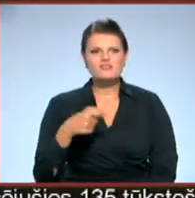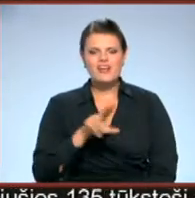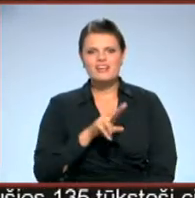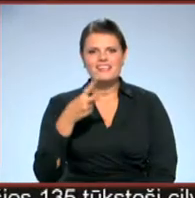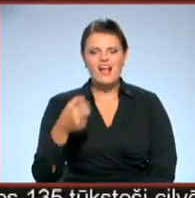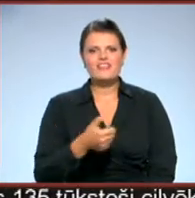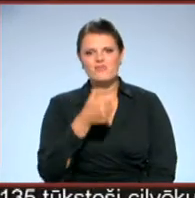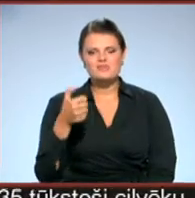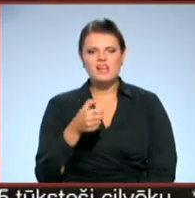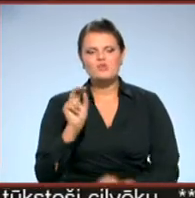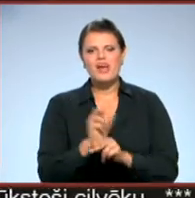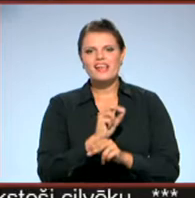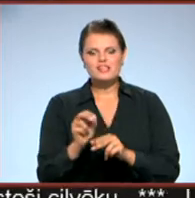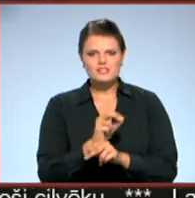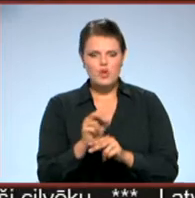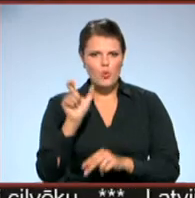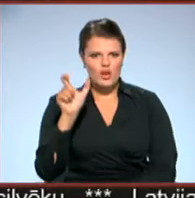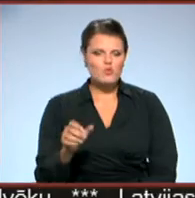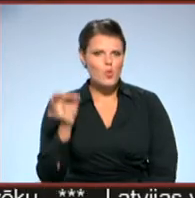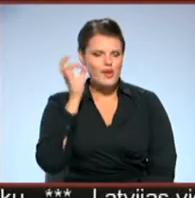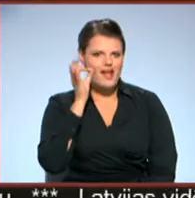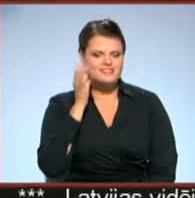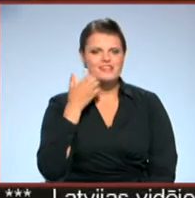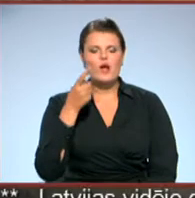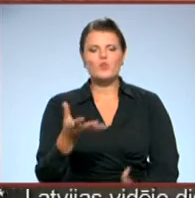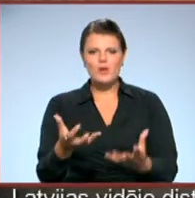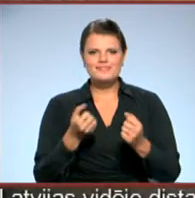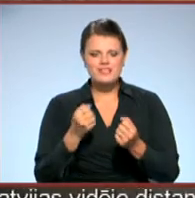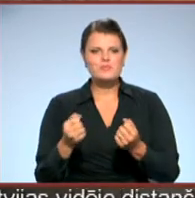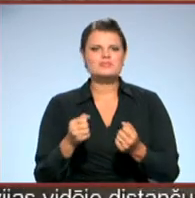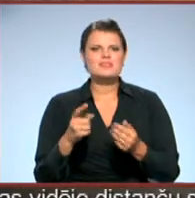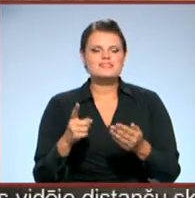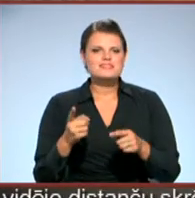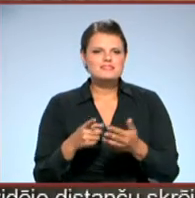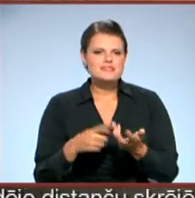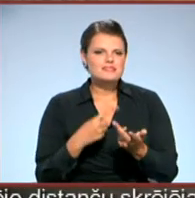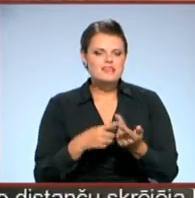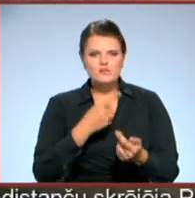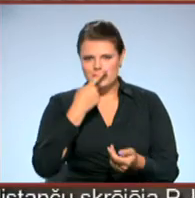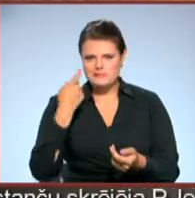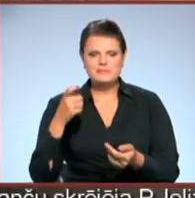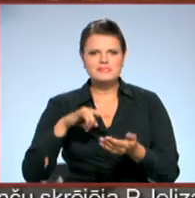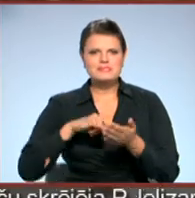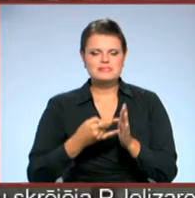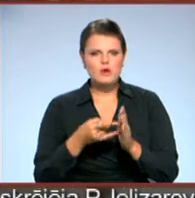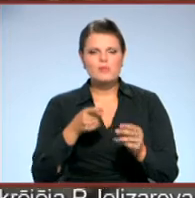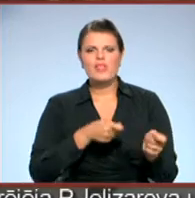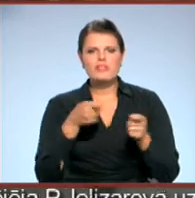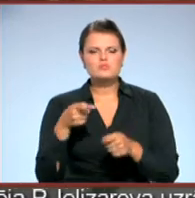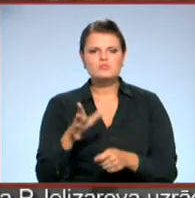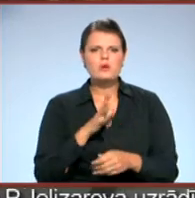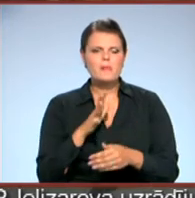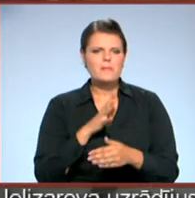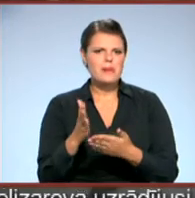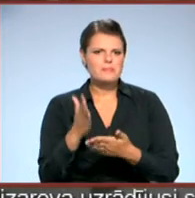divus gadus. Restauratora Dita Mūrziņa atceras, ka to saņemot saskaitījusi gleznā gandrīz 100 caurumu. Transportēt to bijis bīstam,